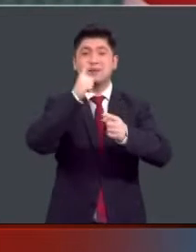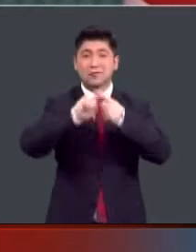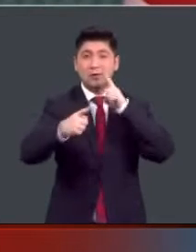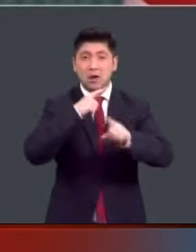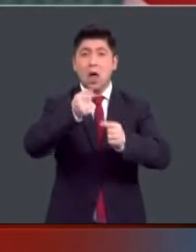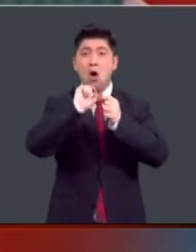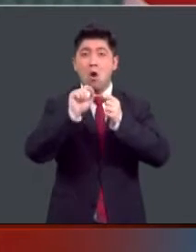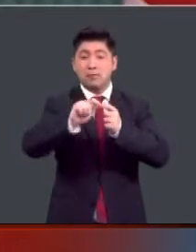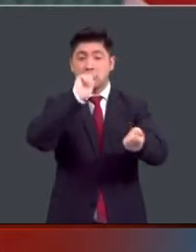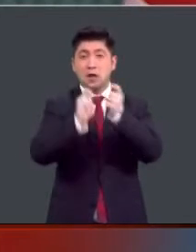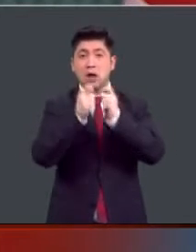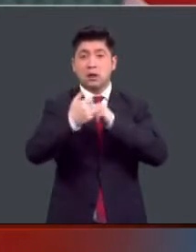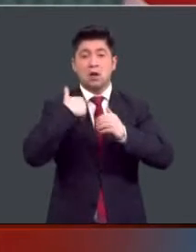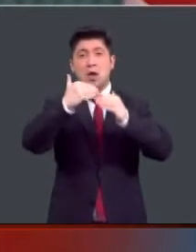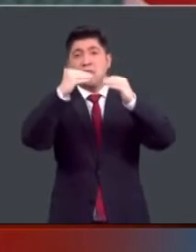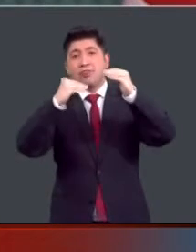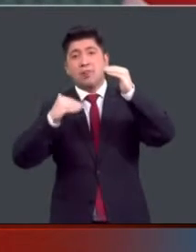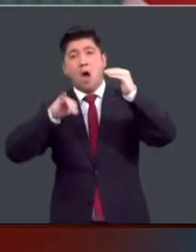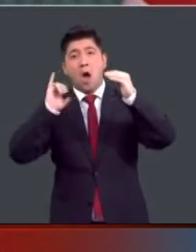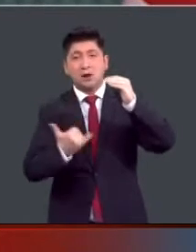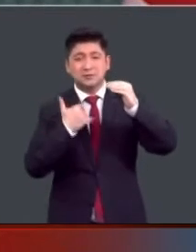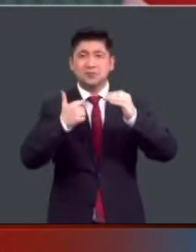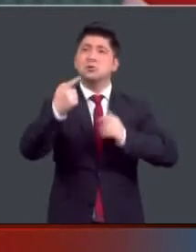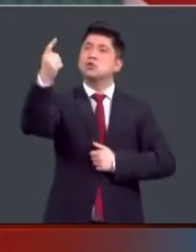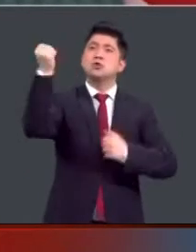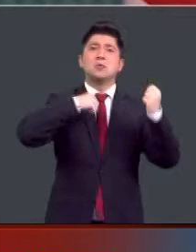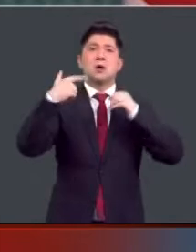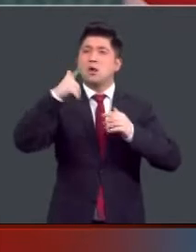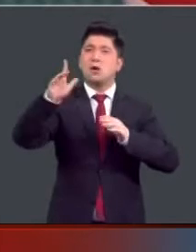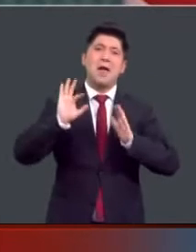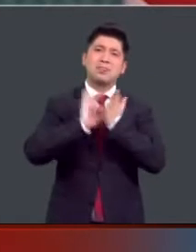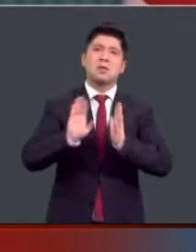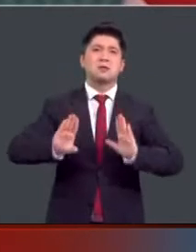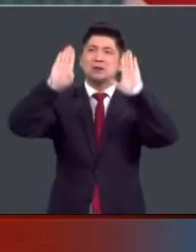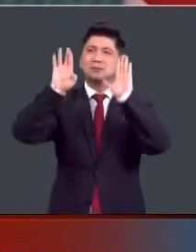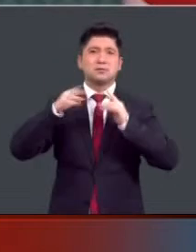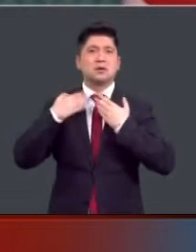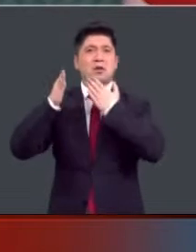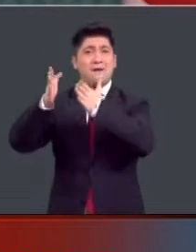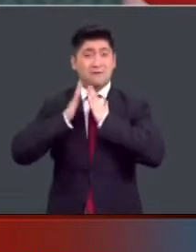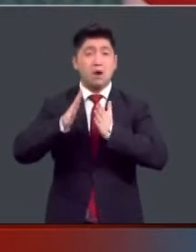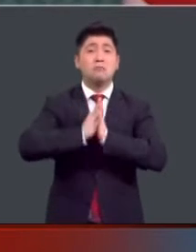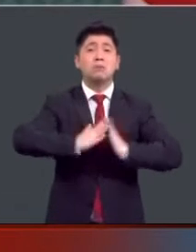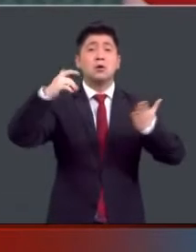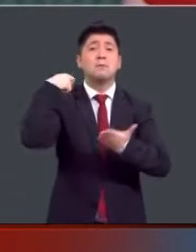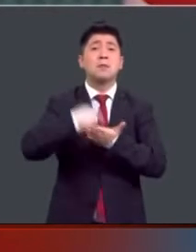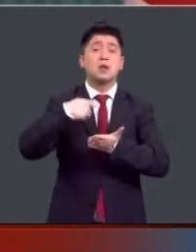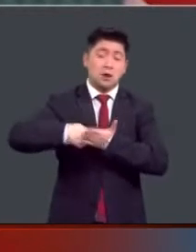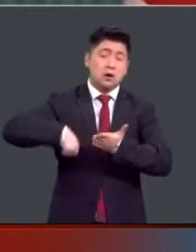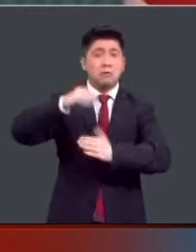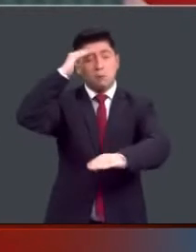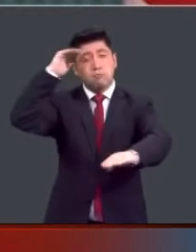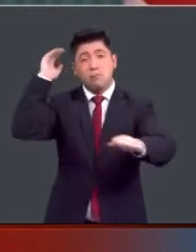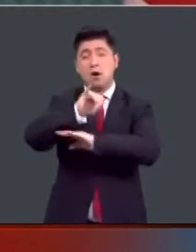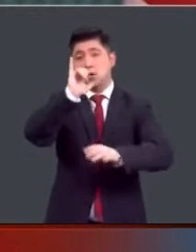ekonomik değişimlerin gerisinde kalıp statükoya teslim olduğu için hep büyük bedeller ama